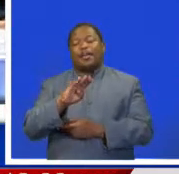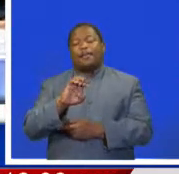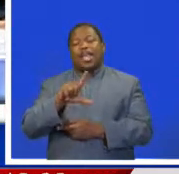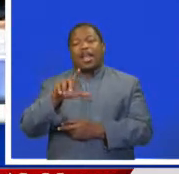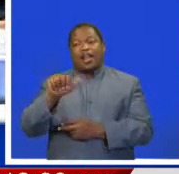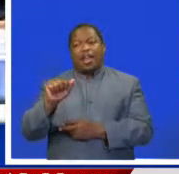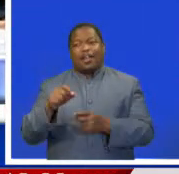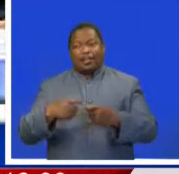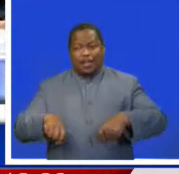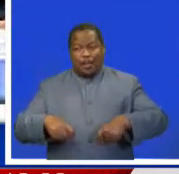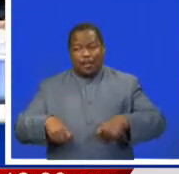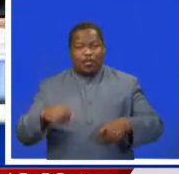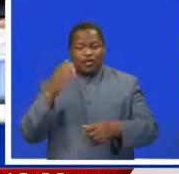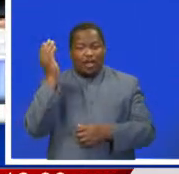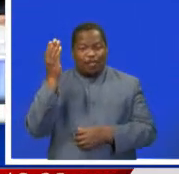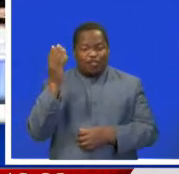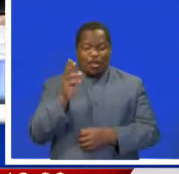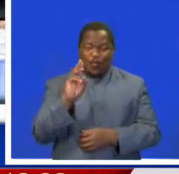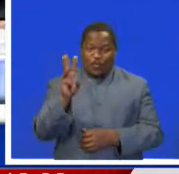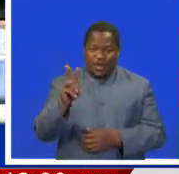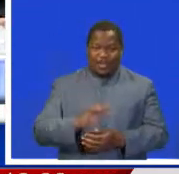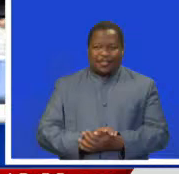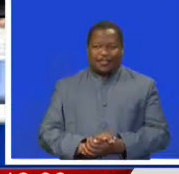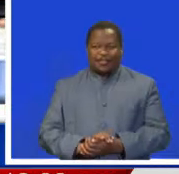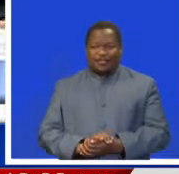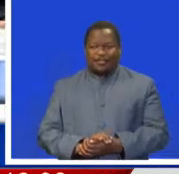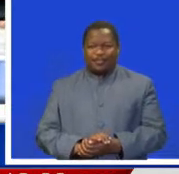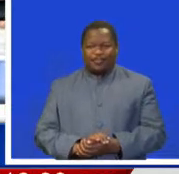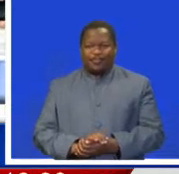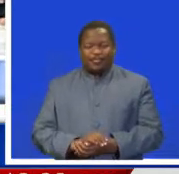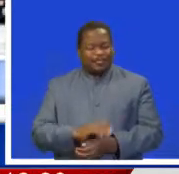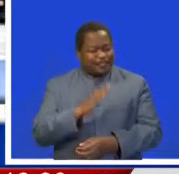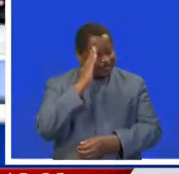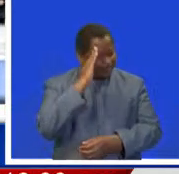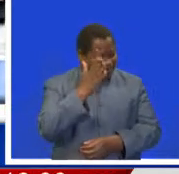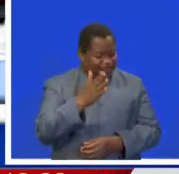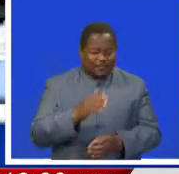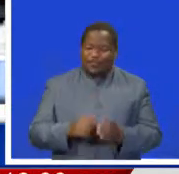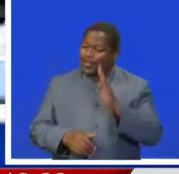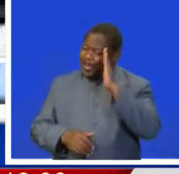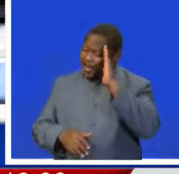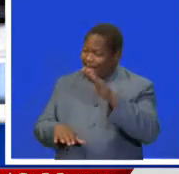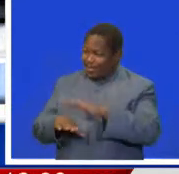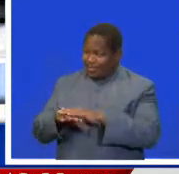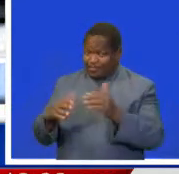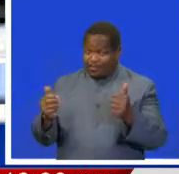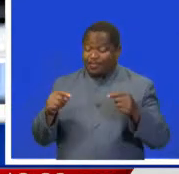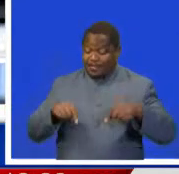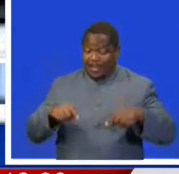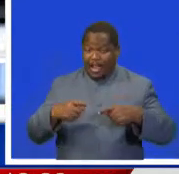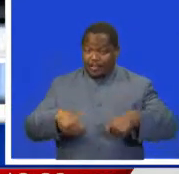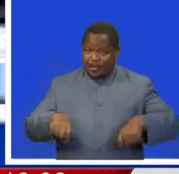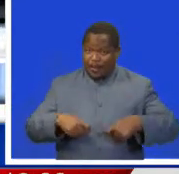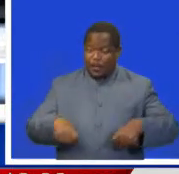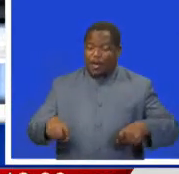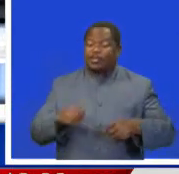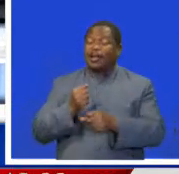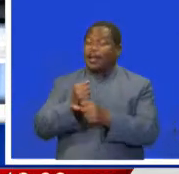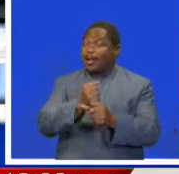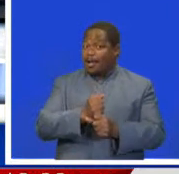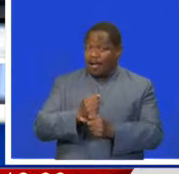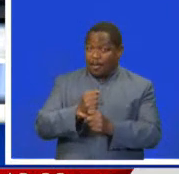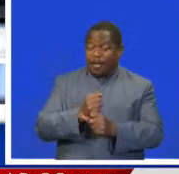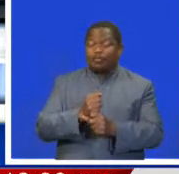tindzaba temidlalo titsindo mohle ngivusele samo ngivusele naye umbukele ekhaya ngitsemba ukuthi naye uphilile namuhla ke to tindzaba temidlalo sita